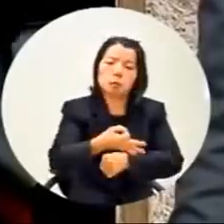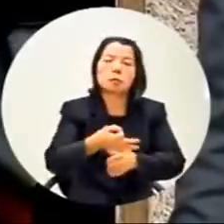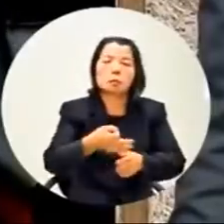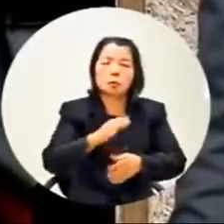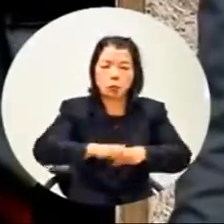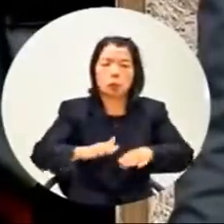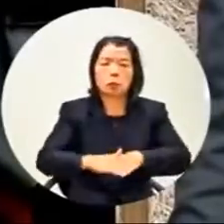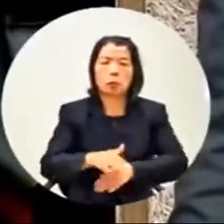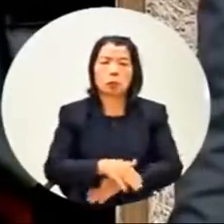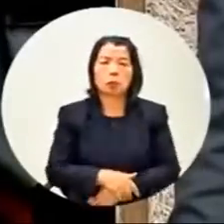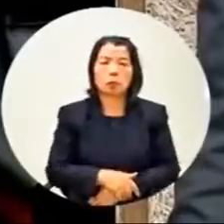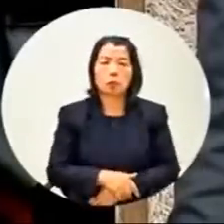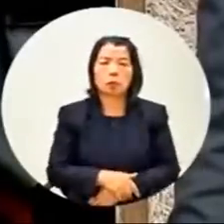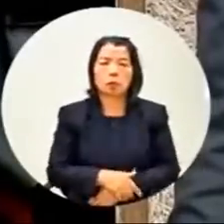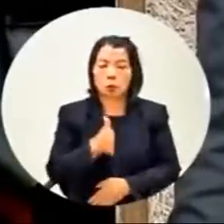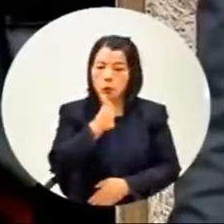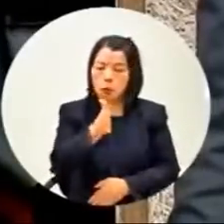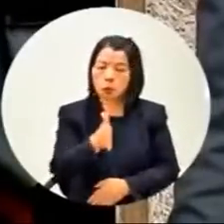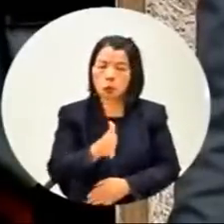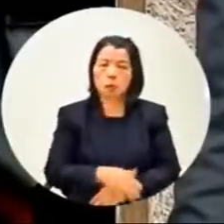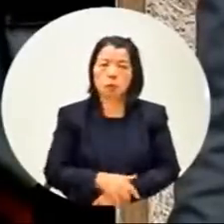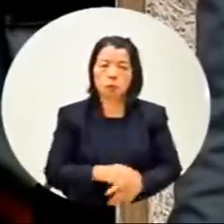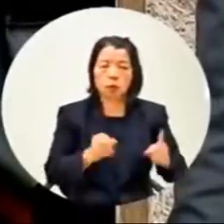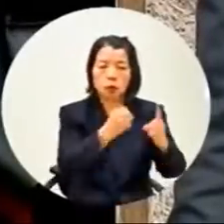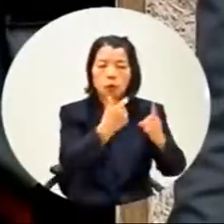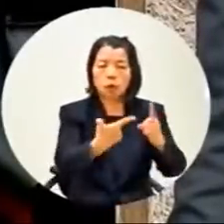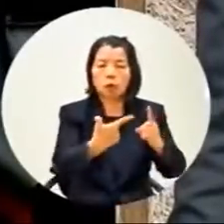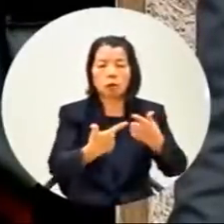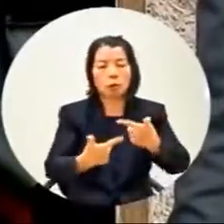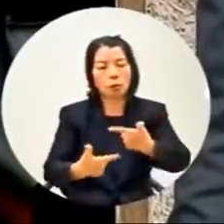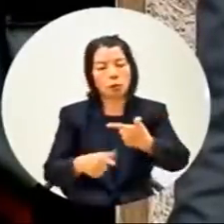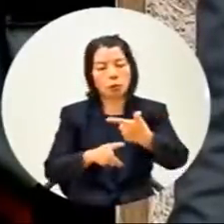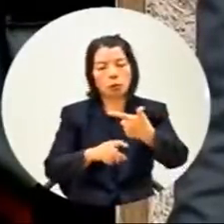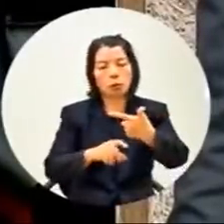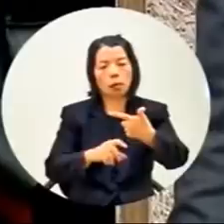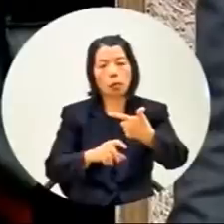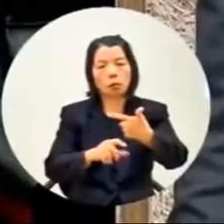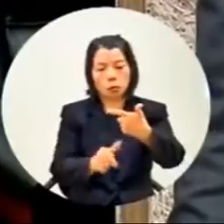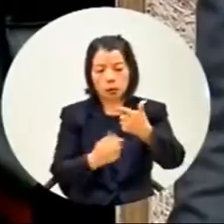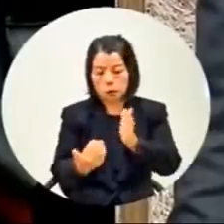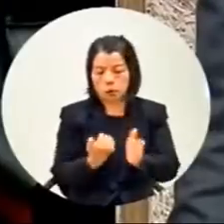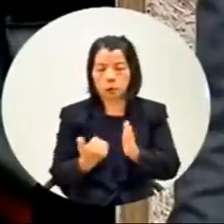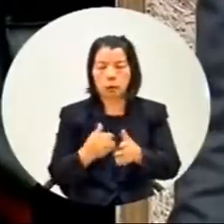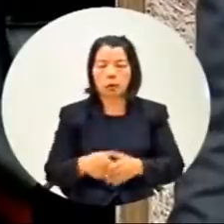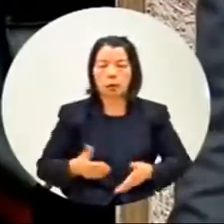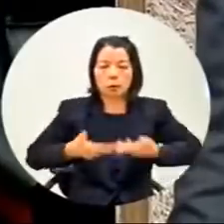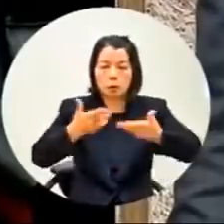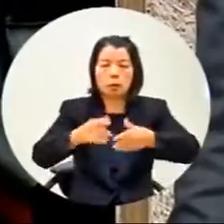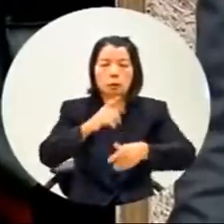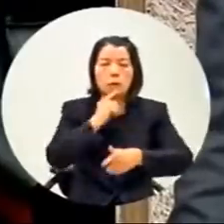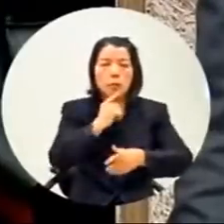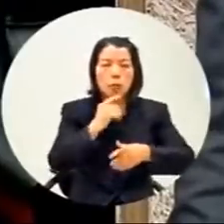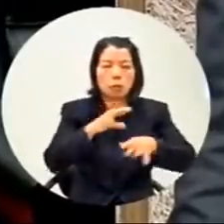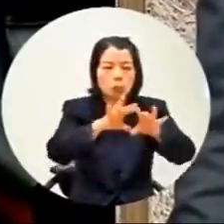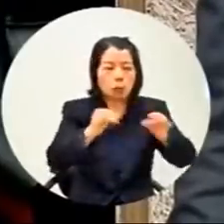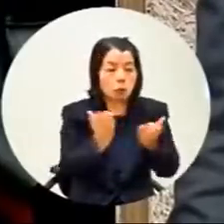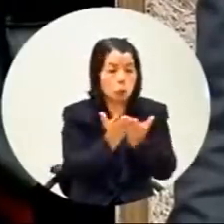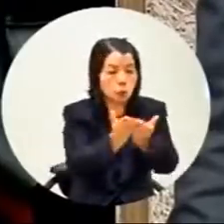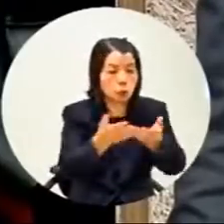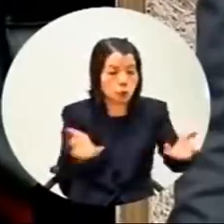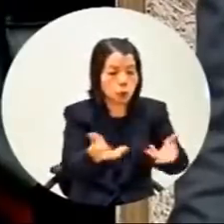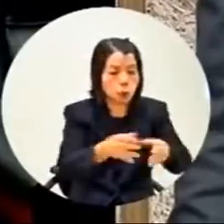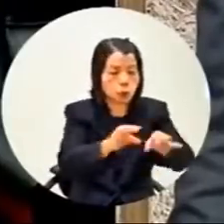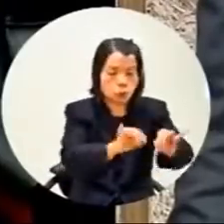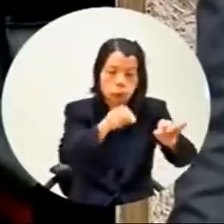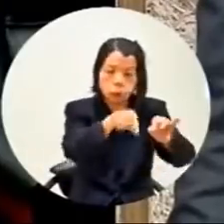款，请问一下，如果106年6月前庆富没有取得造船土地，违